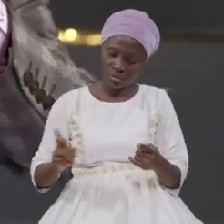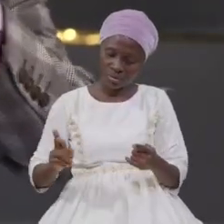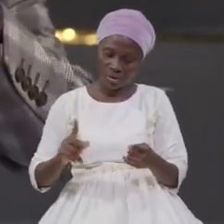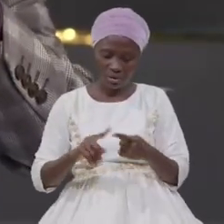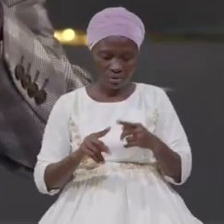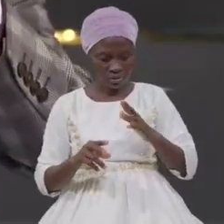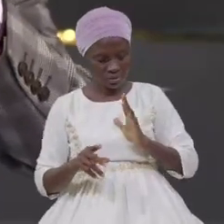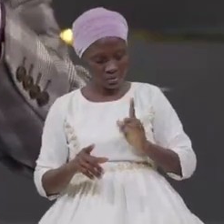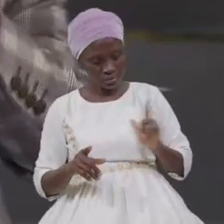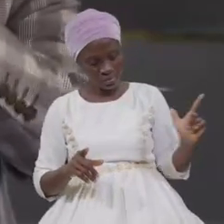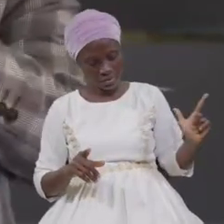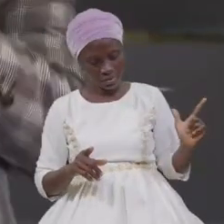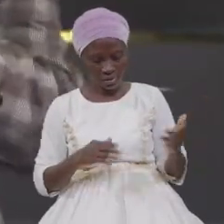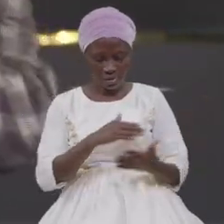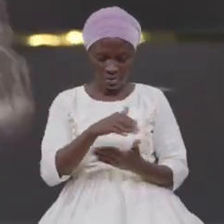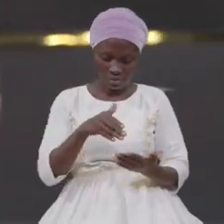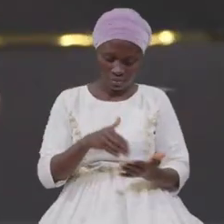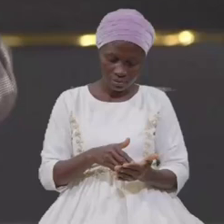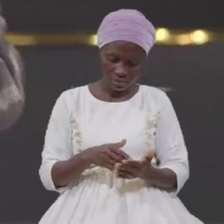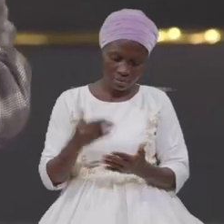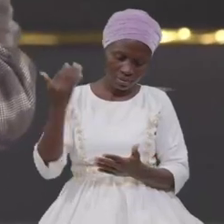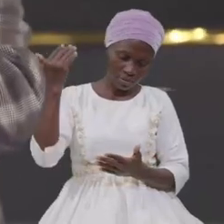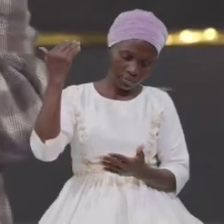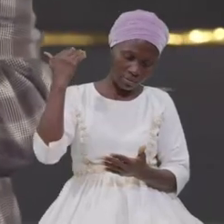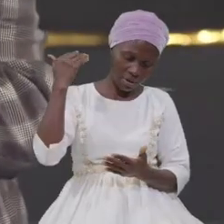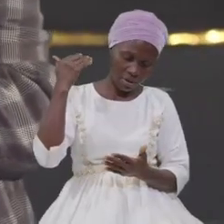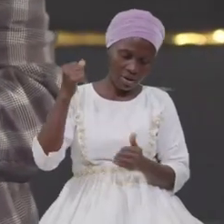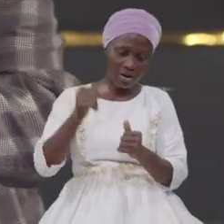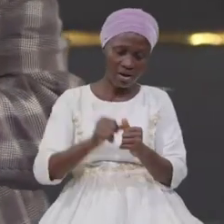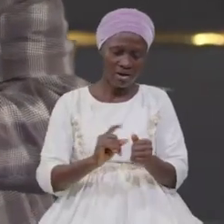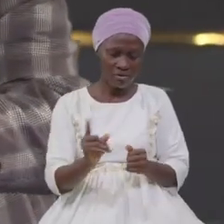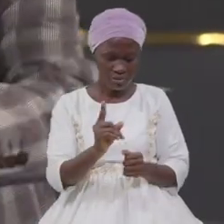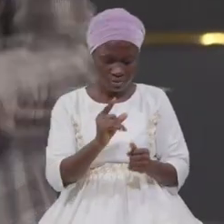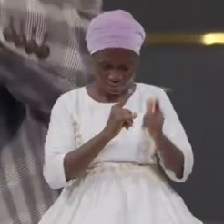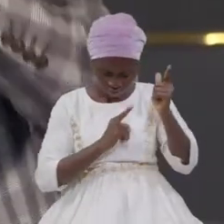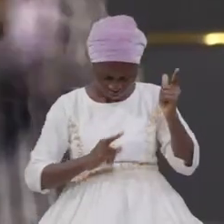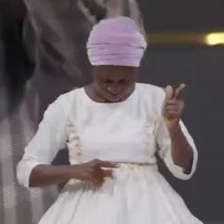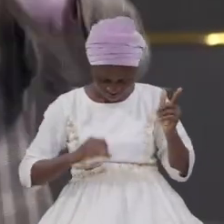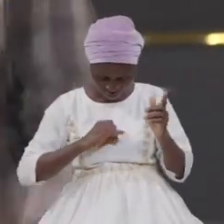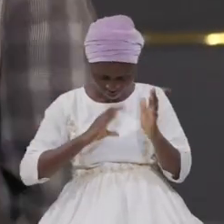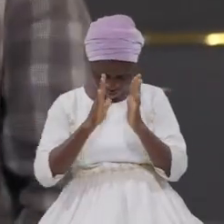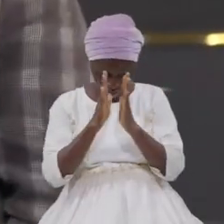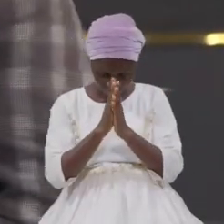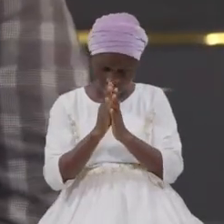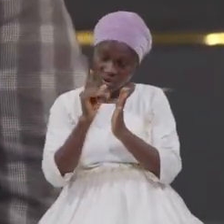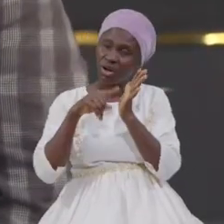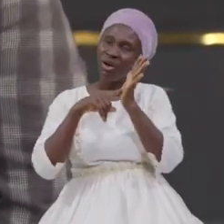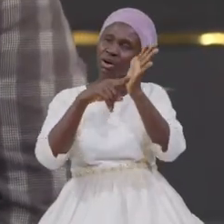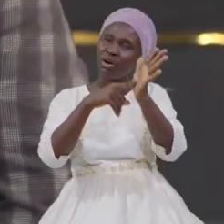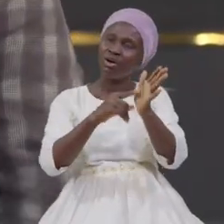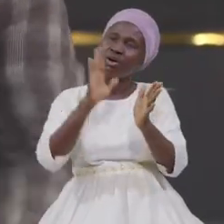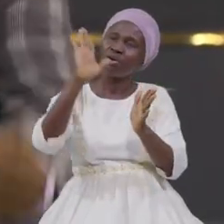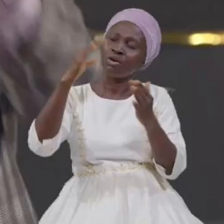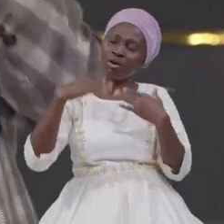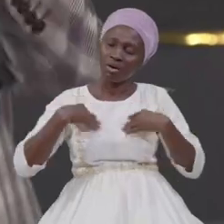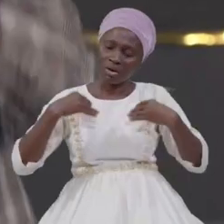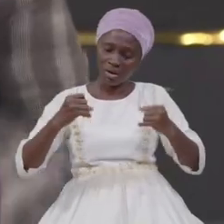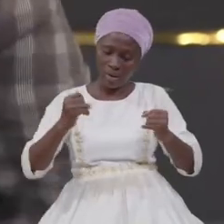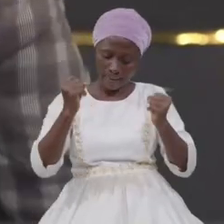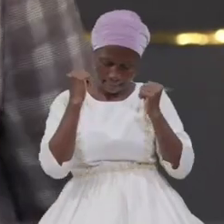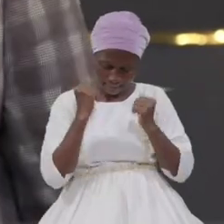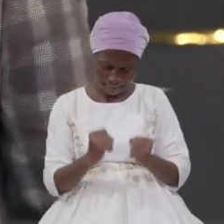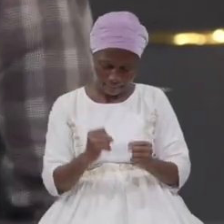au centre et derrière, partout. Seigneur, je prie, manifeste ta puissance de